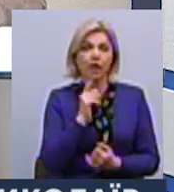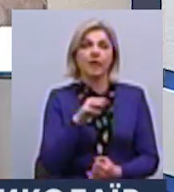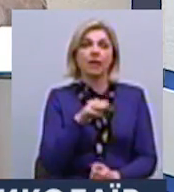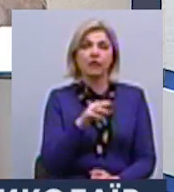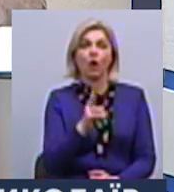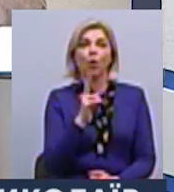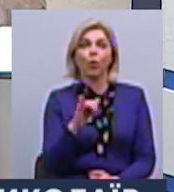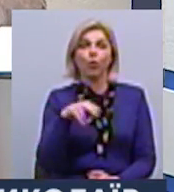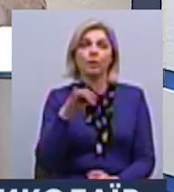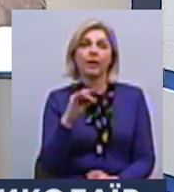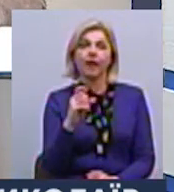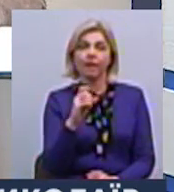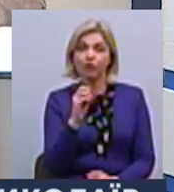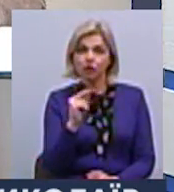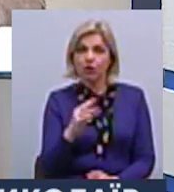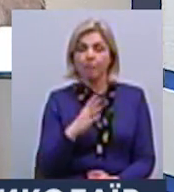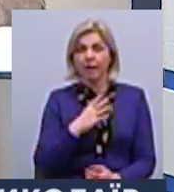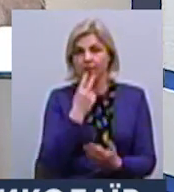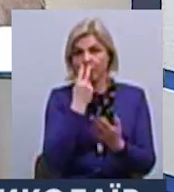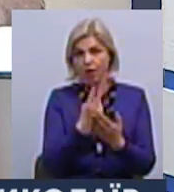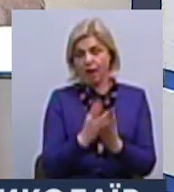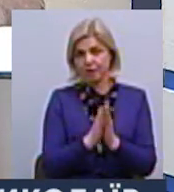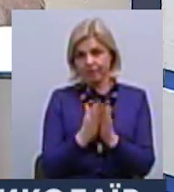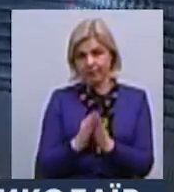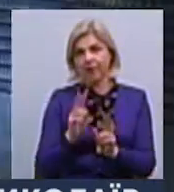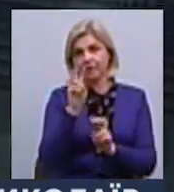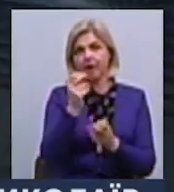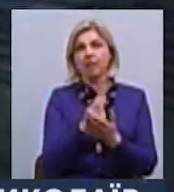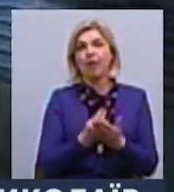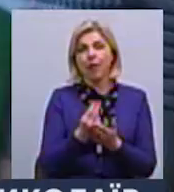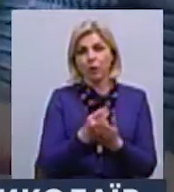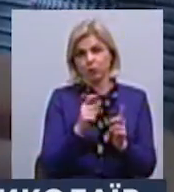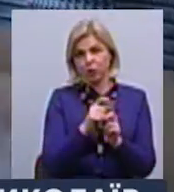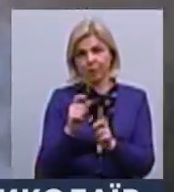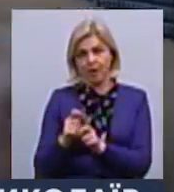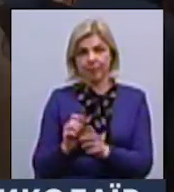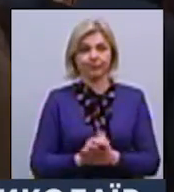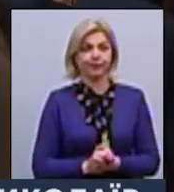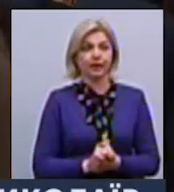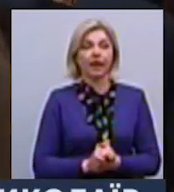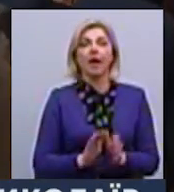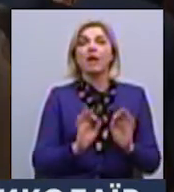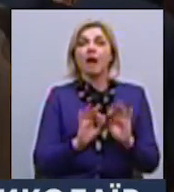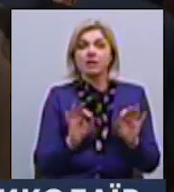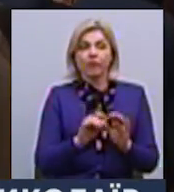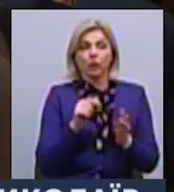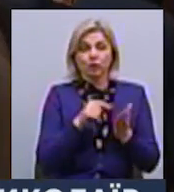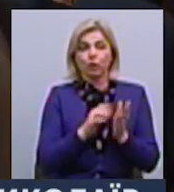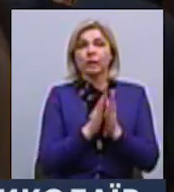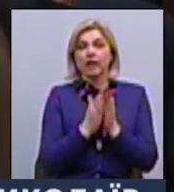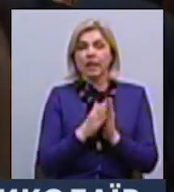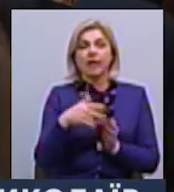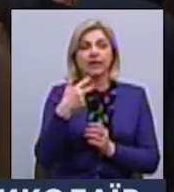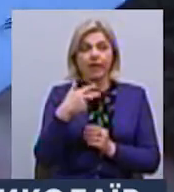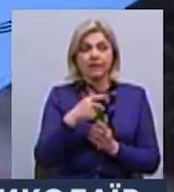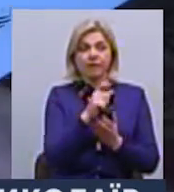Купрієвич презентувала свою збірку «Намалюй словами». Розповіла, в збірці понад 30 віршів та проза.